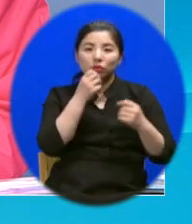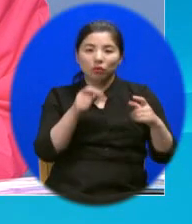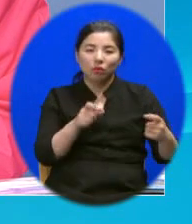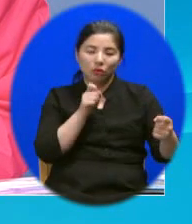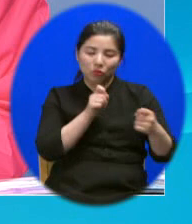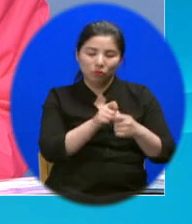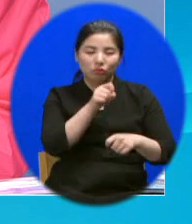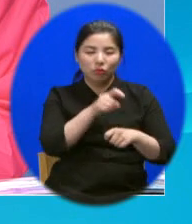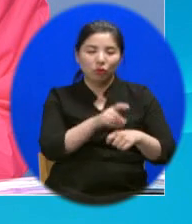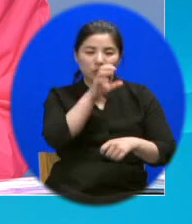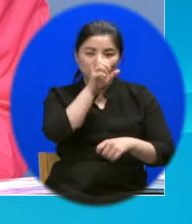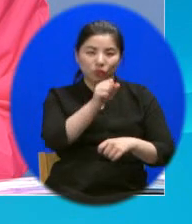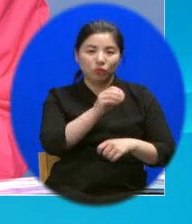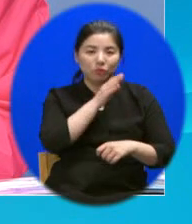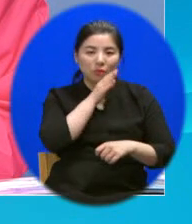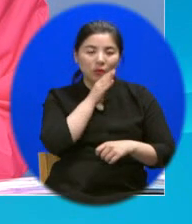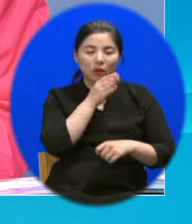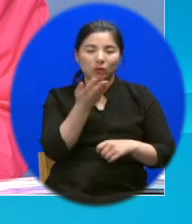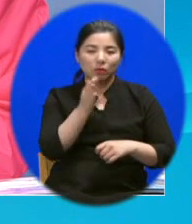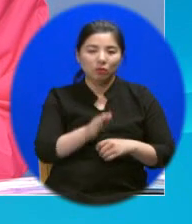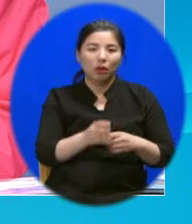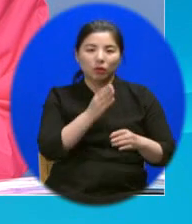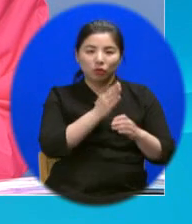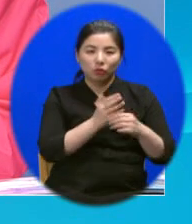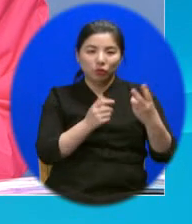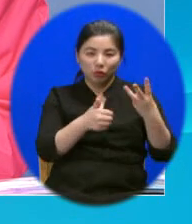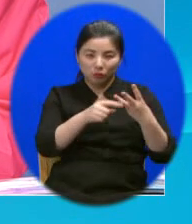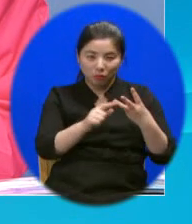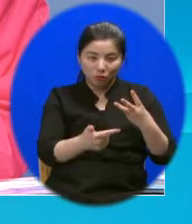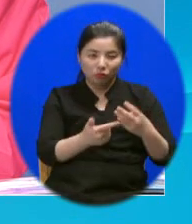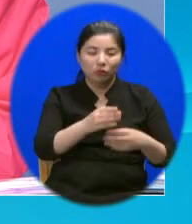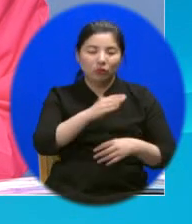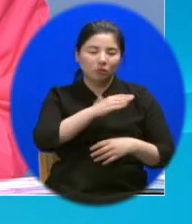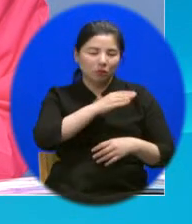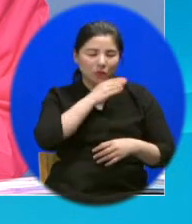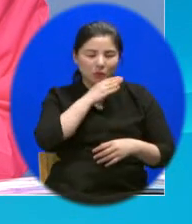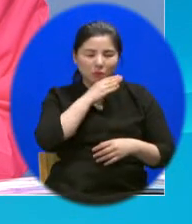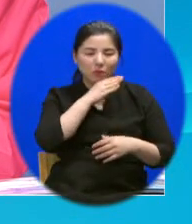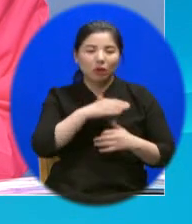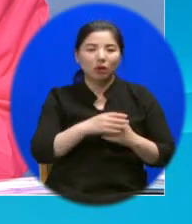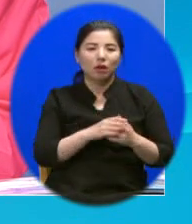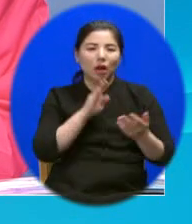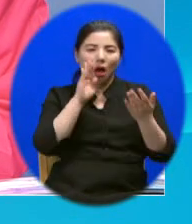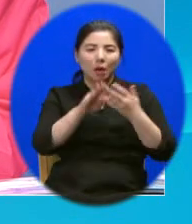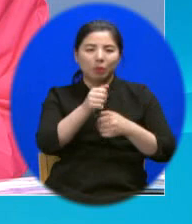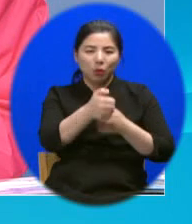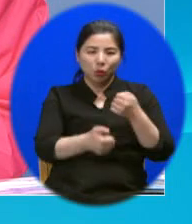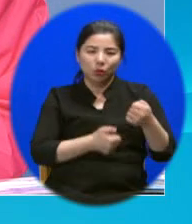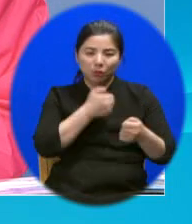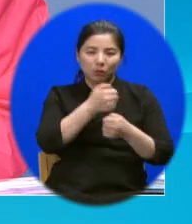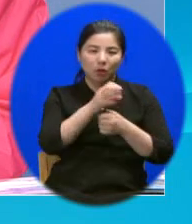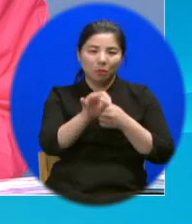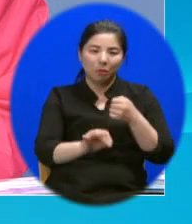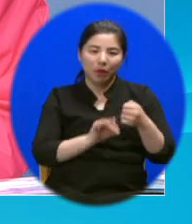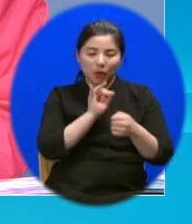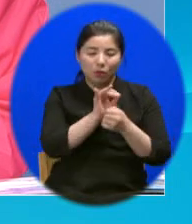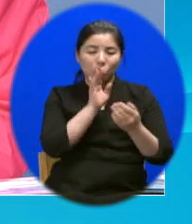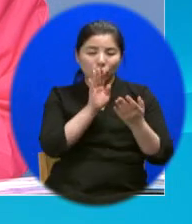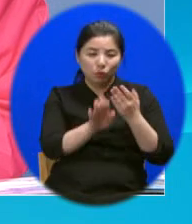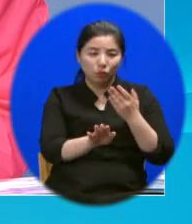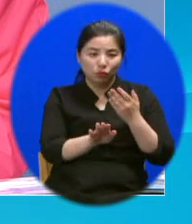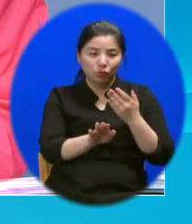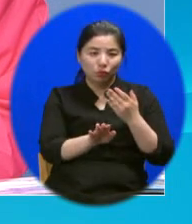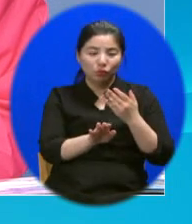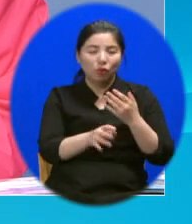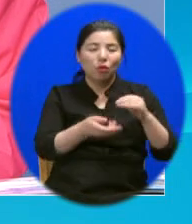접근성은 물론 이지만 우리 중도 3 군이 정말 아 앞으로 50년 100년 후에